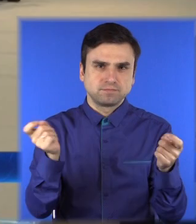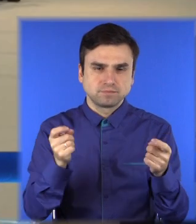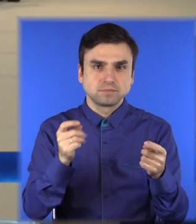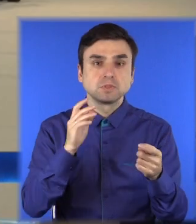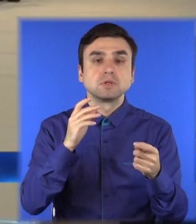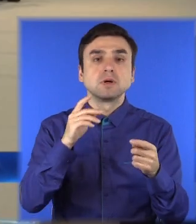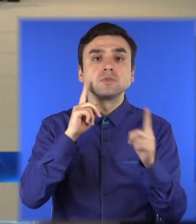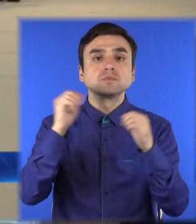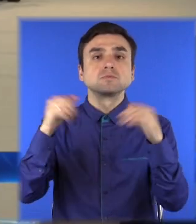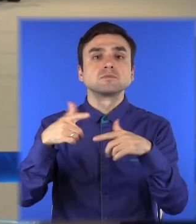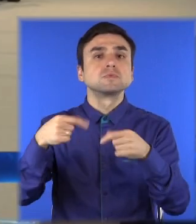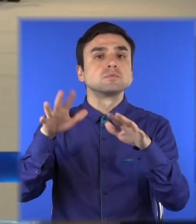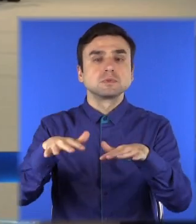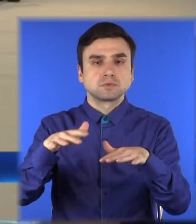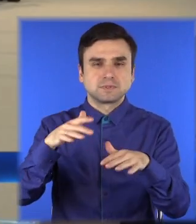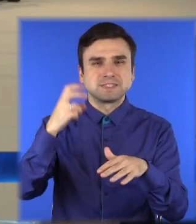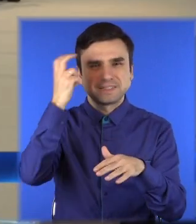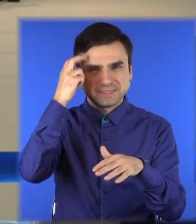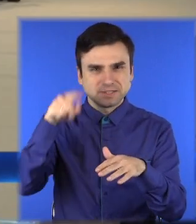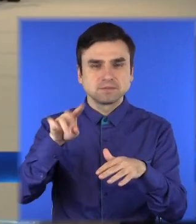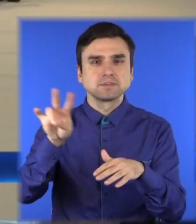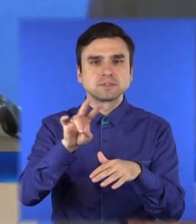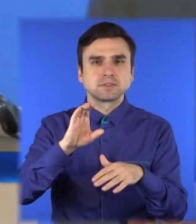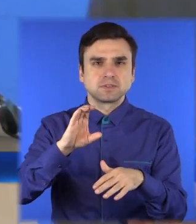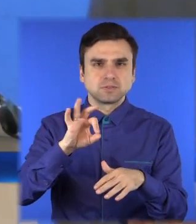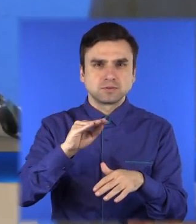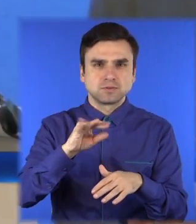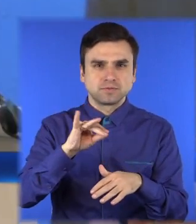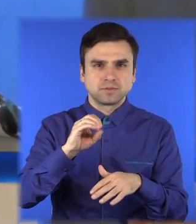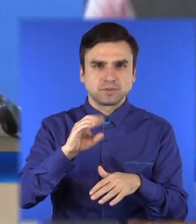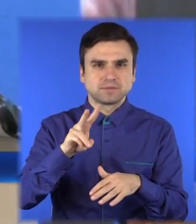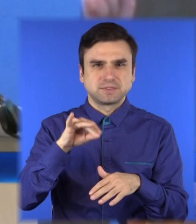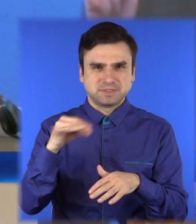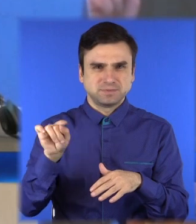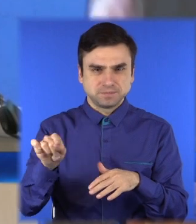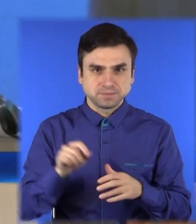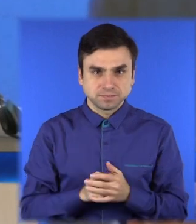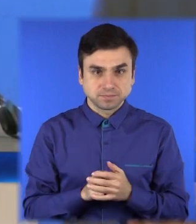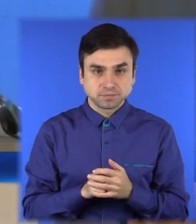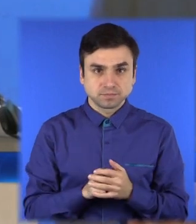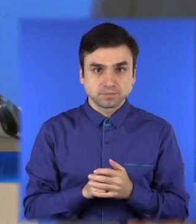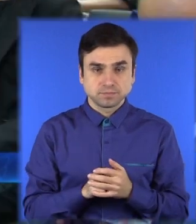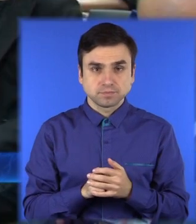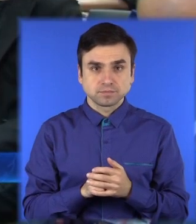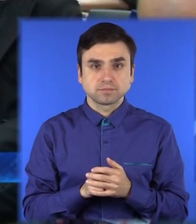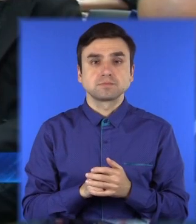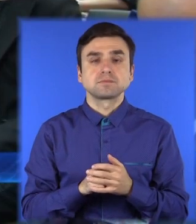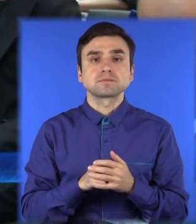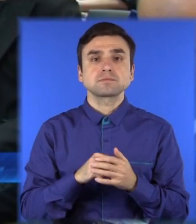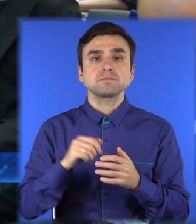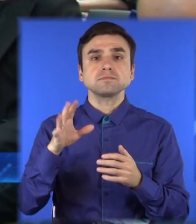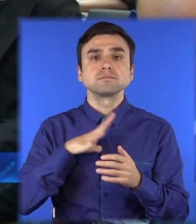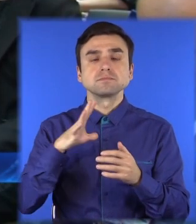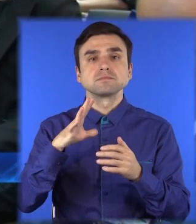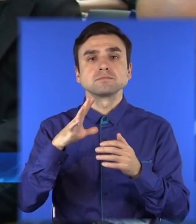проведуть у Києві у Софійському соборі. Президент відзначив, що Вселенський патріарх Варфоломій відправив відповідні листи із запрошенням